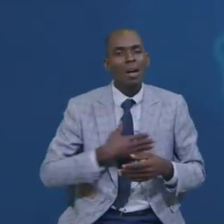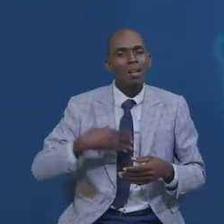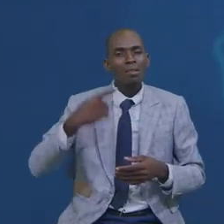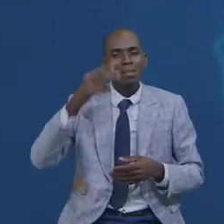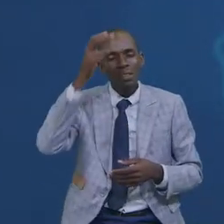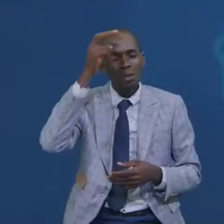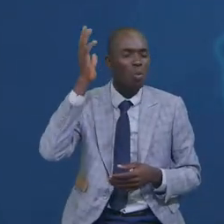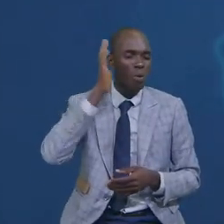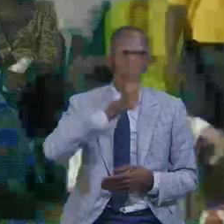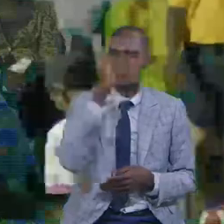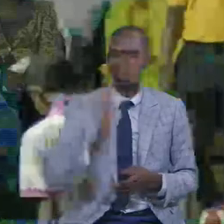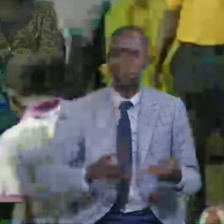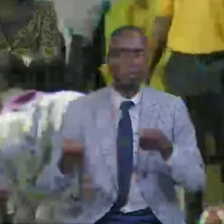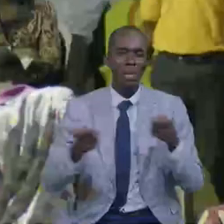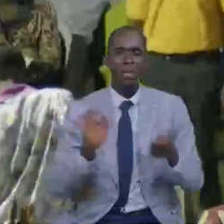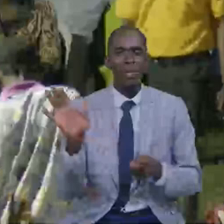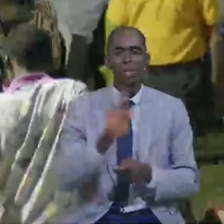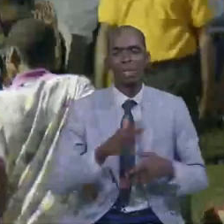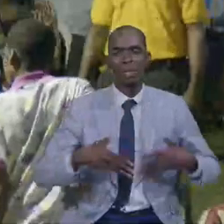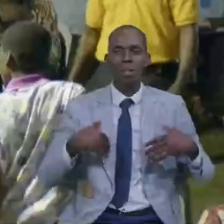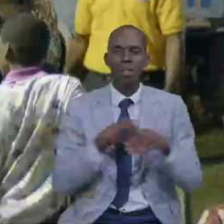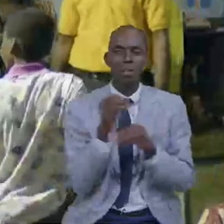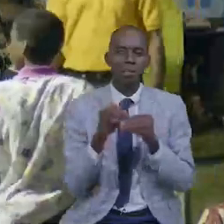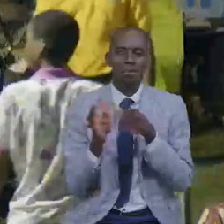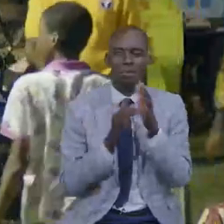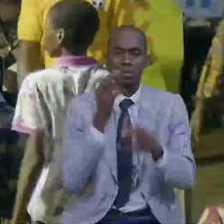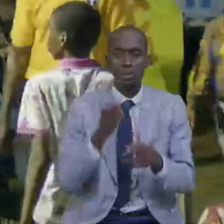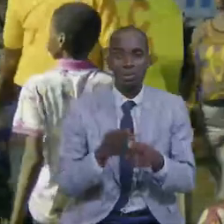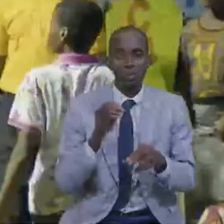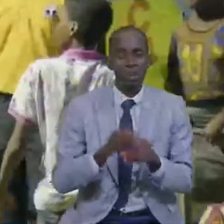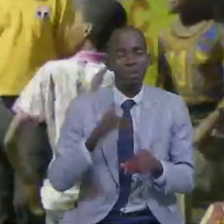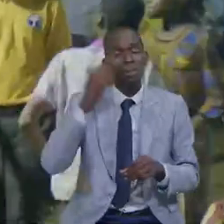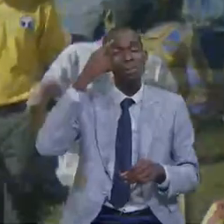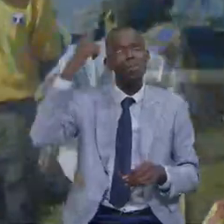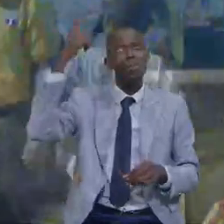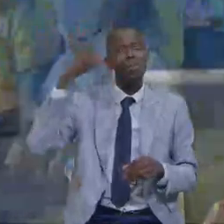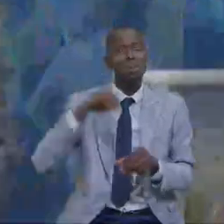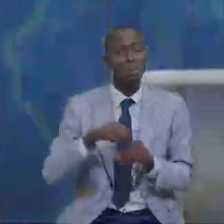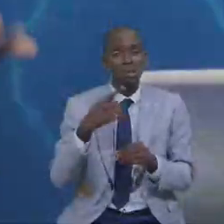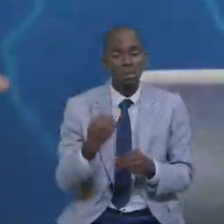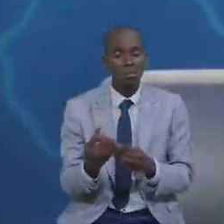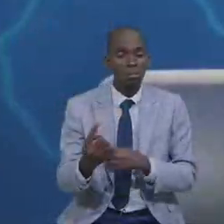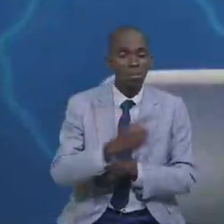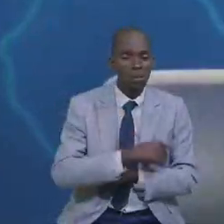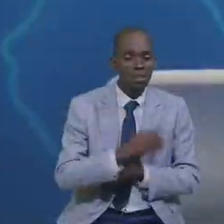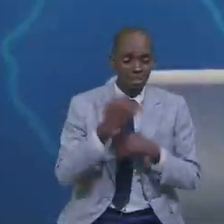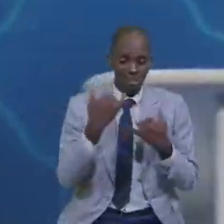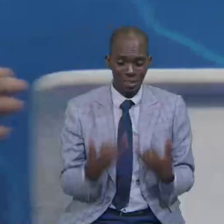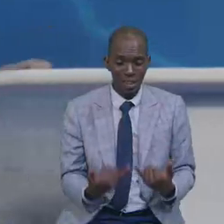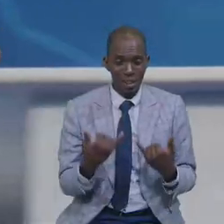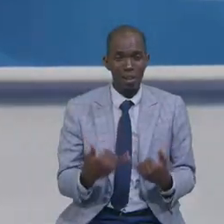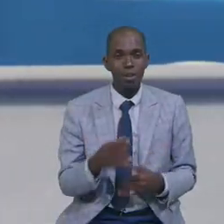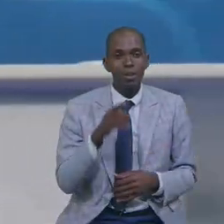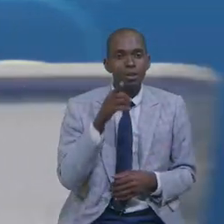le diable va plus jamais contrôler ta vie dans les rêves dans la journée n'importe où tu te trouves